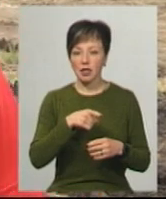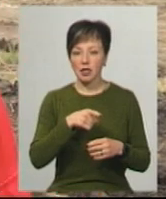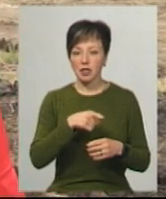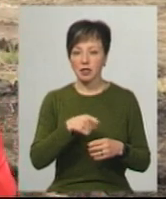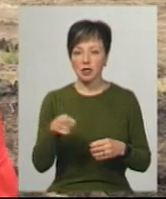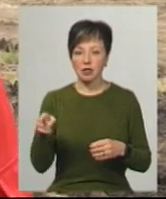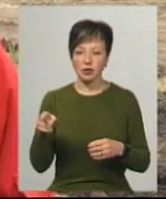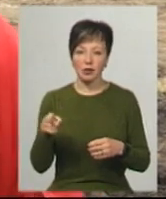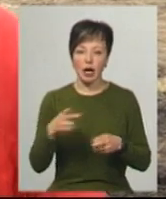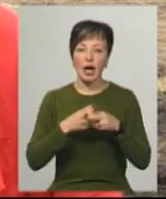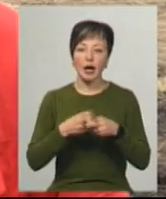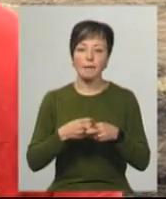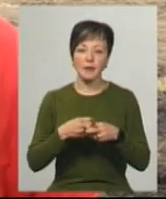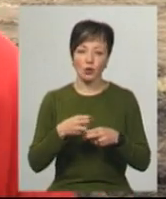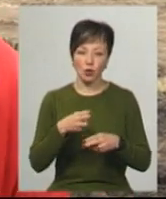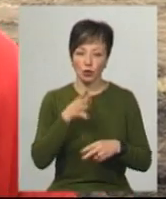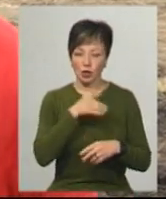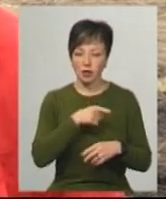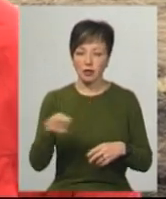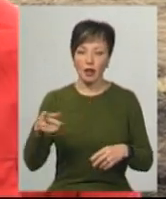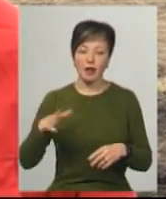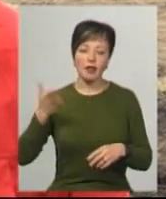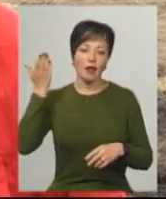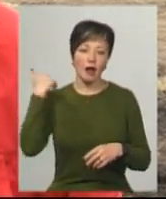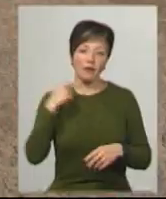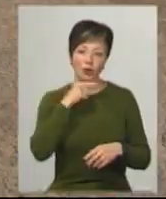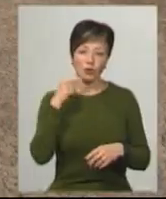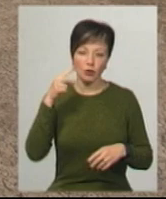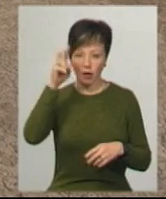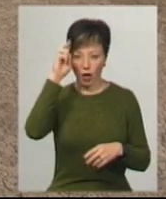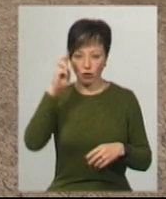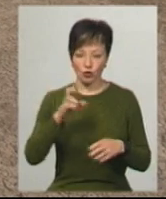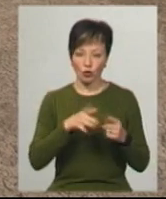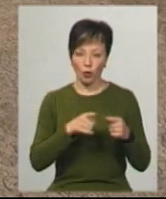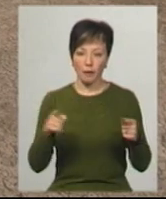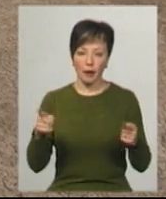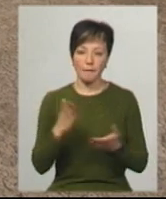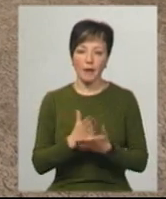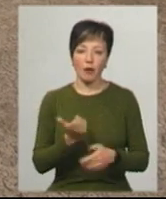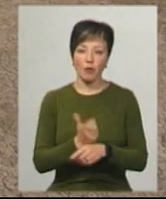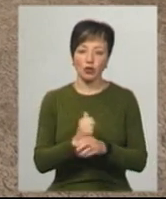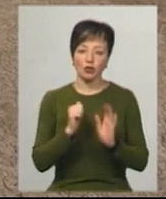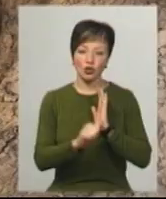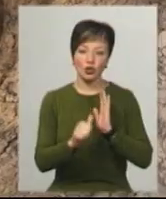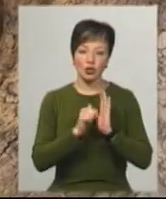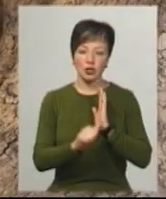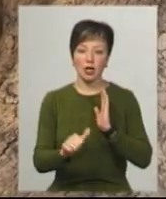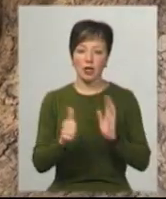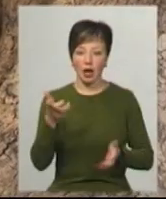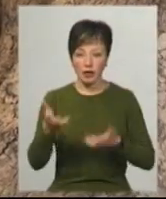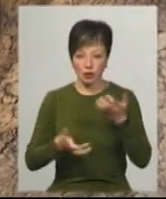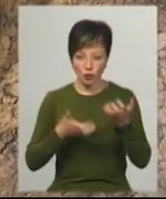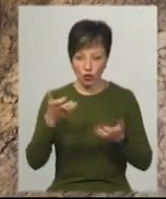трошки менше давньоруської доби або княжої доби, як кажуть. Маємо понад 60 так званих